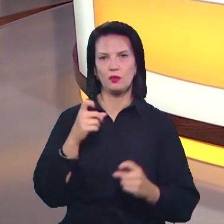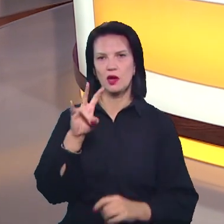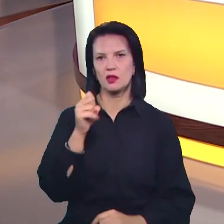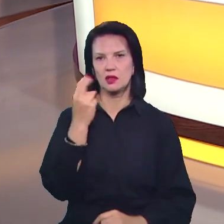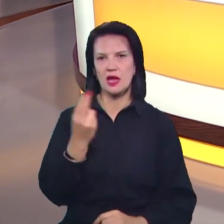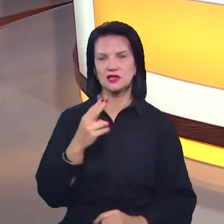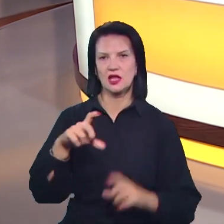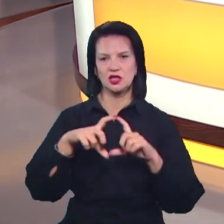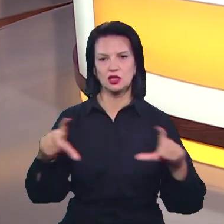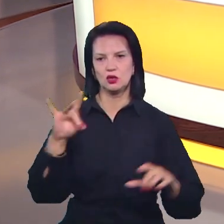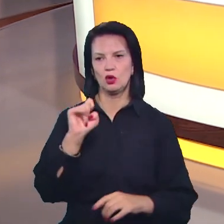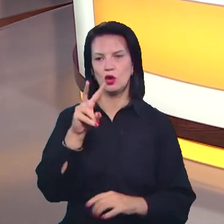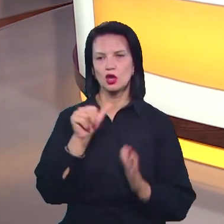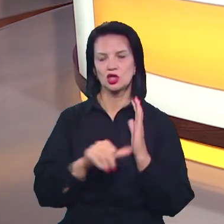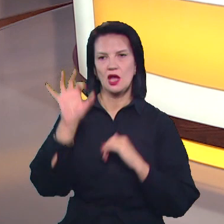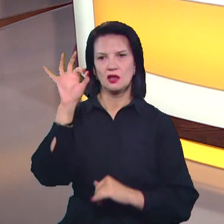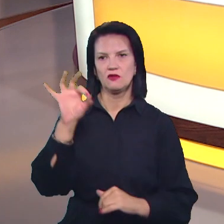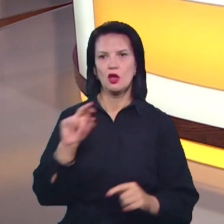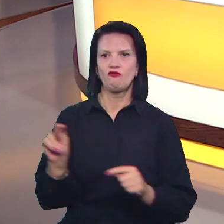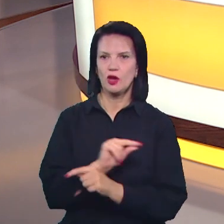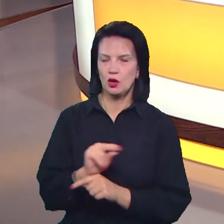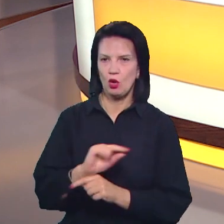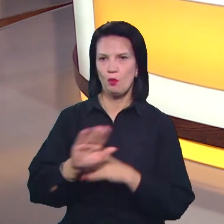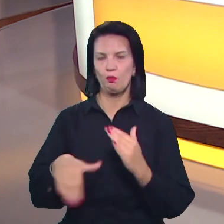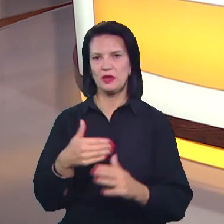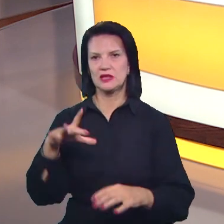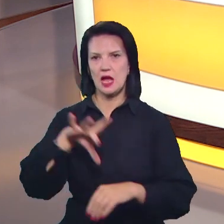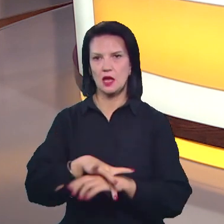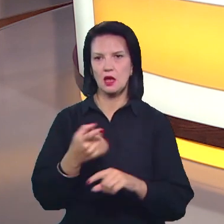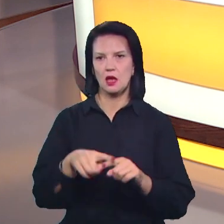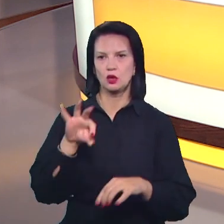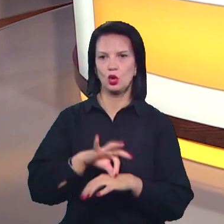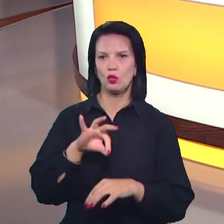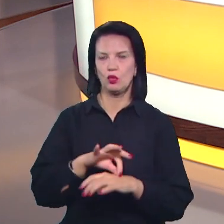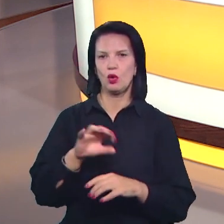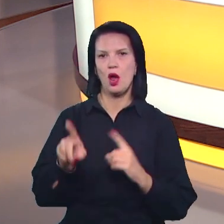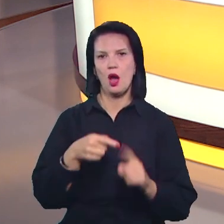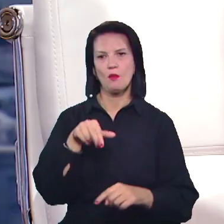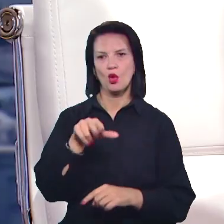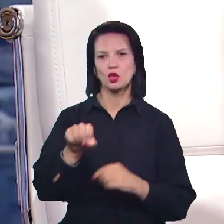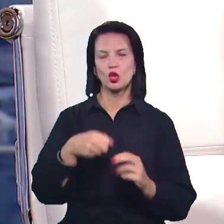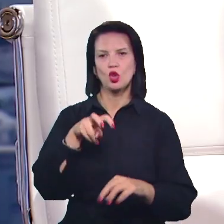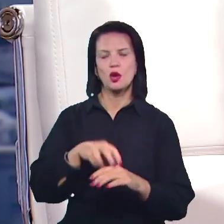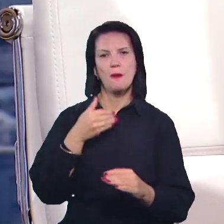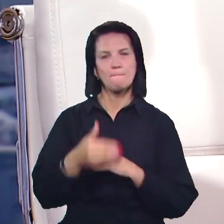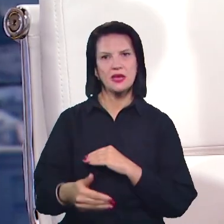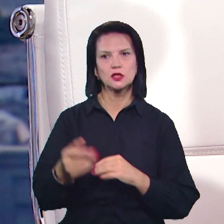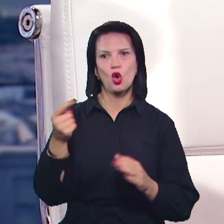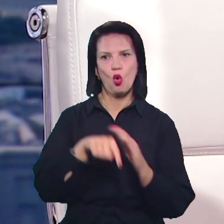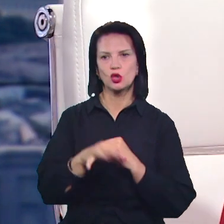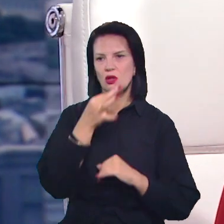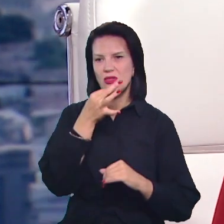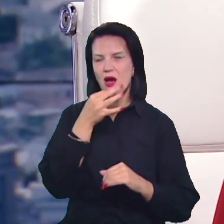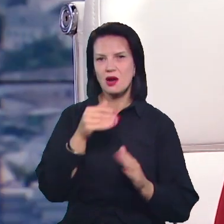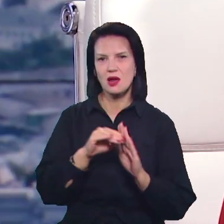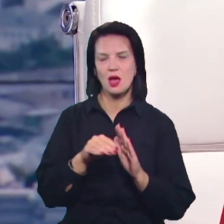лише 60% жінок виліковуються після діагностування цієї хвороби, бо йдуть до лікаря надто пізно. Адже на ранніх стадіях рак